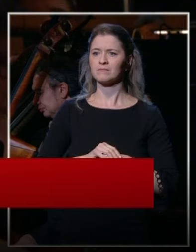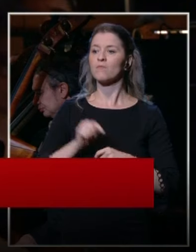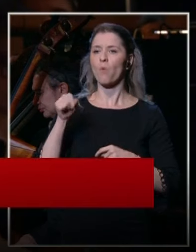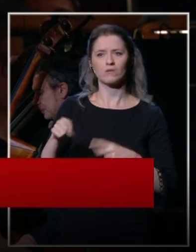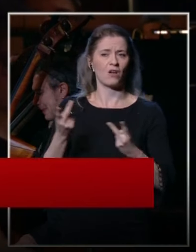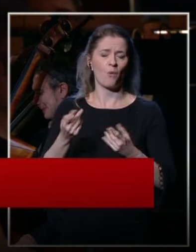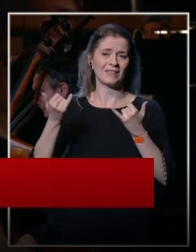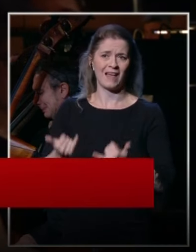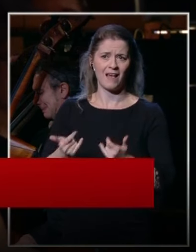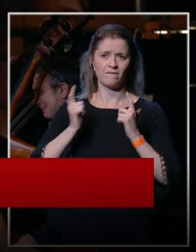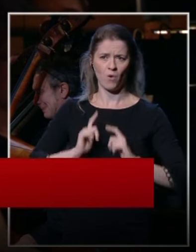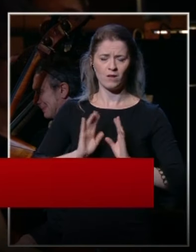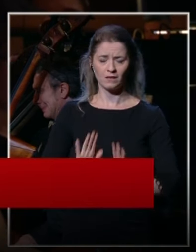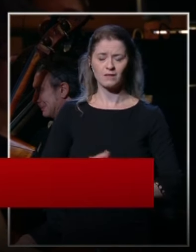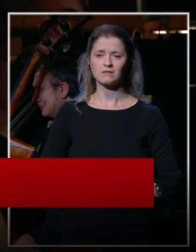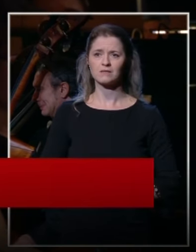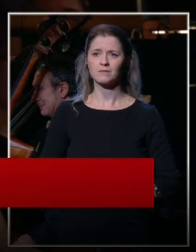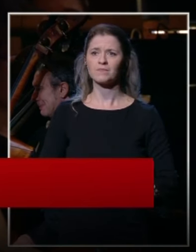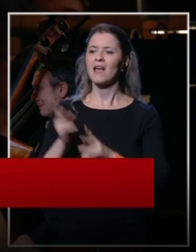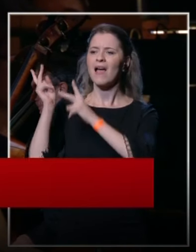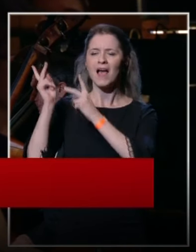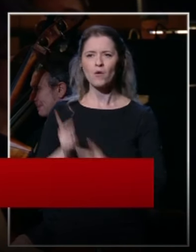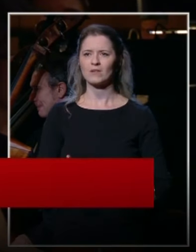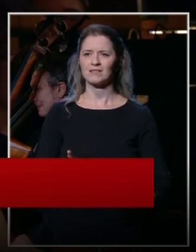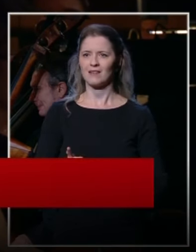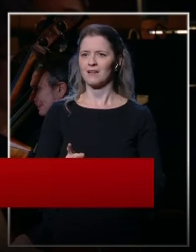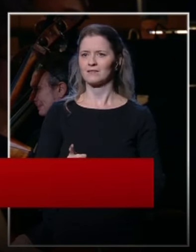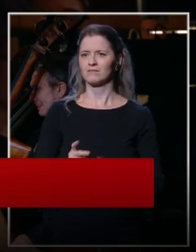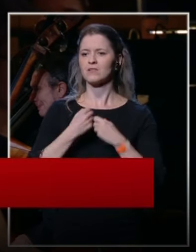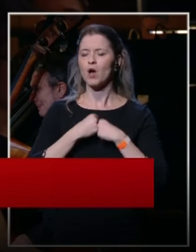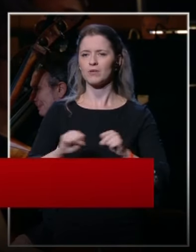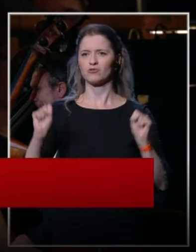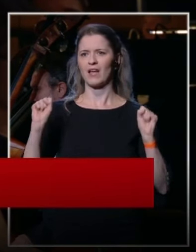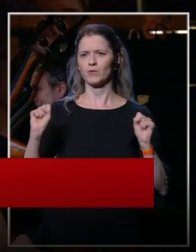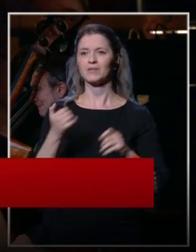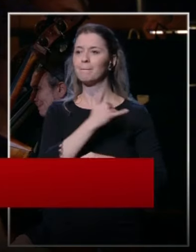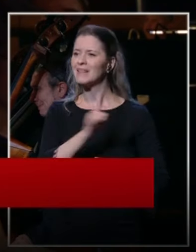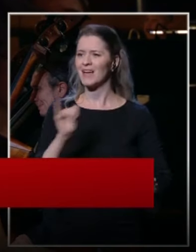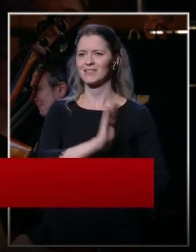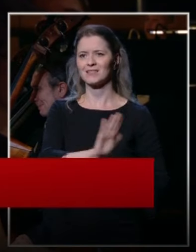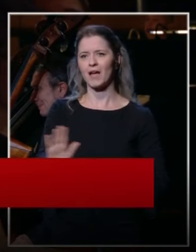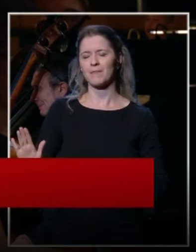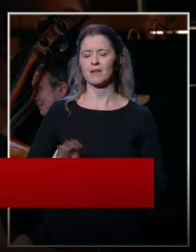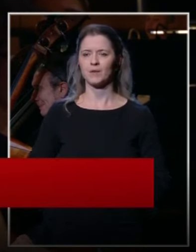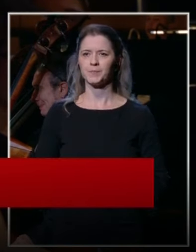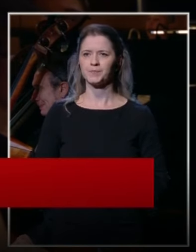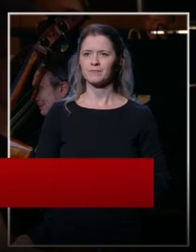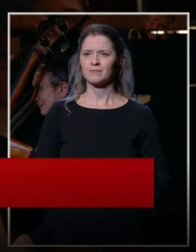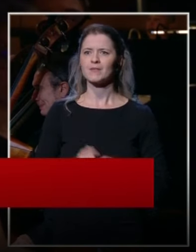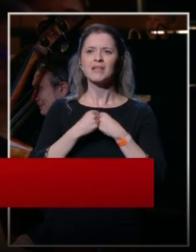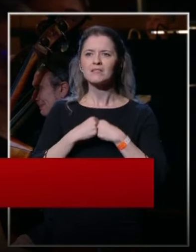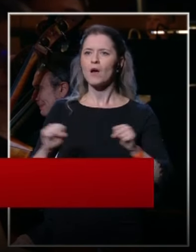voltak, el is hozták a szabadságot mindannyiunk számára. Mert a szabadság